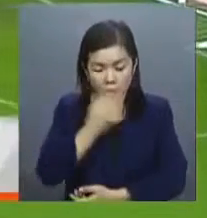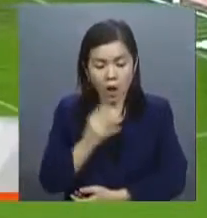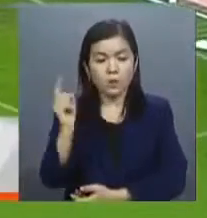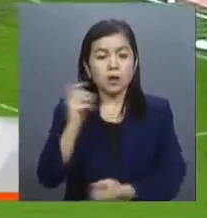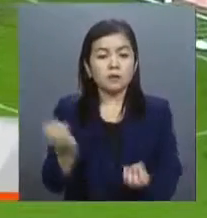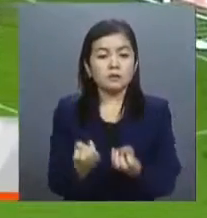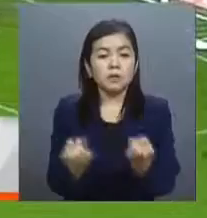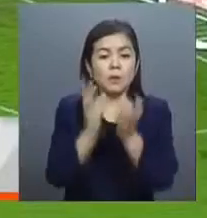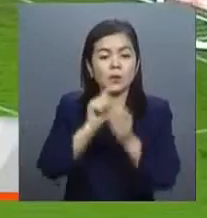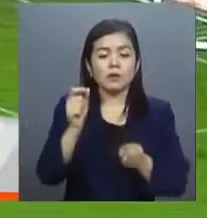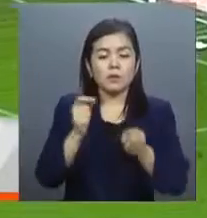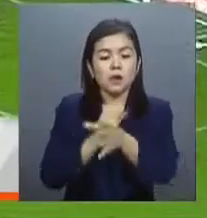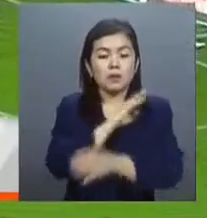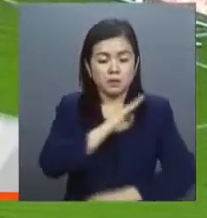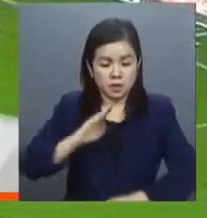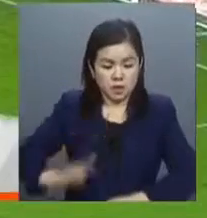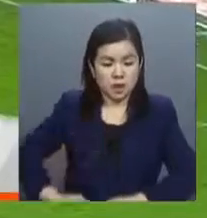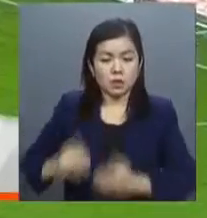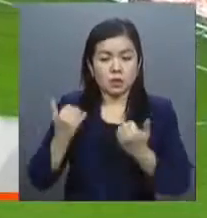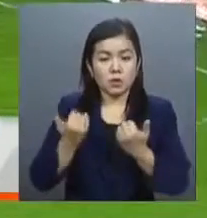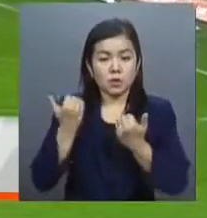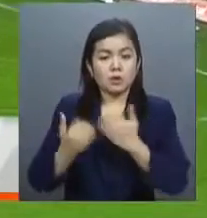มโดยเกมนี้โปแลนด์เฉือนชนะเซอร์เบีย